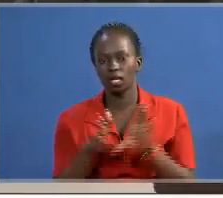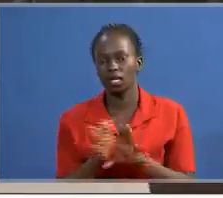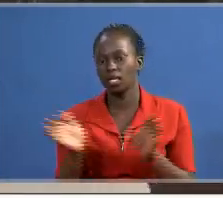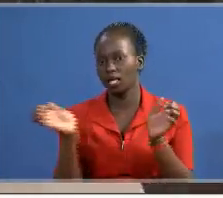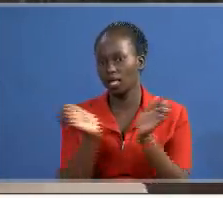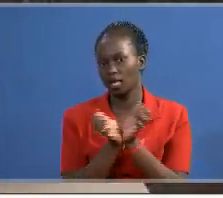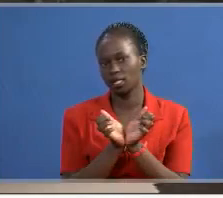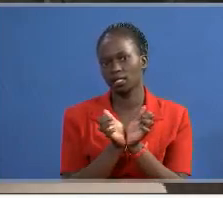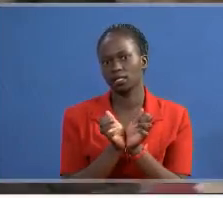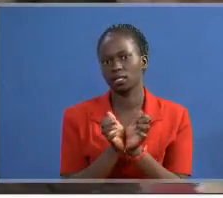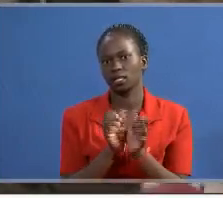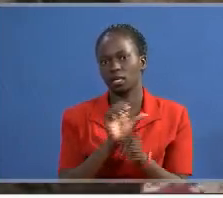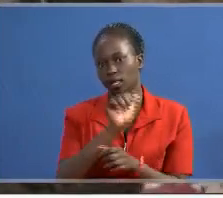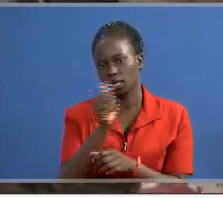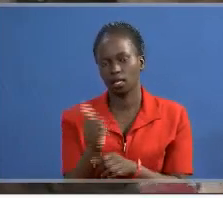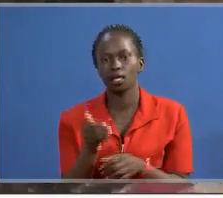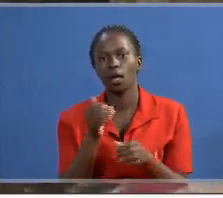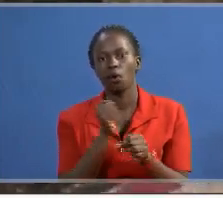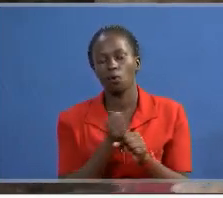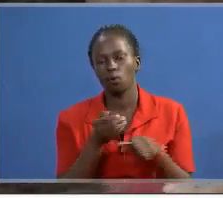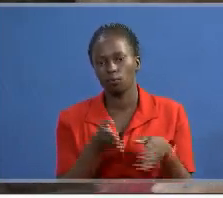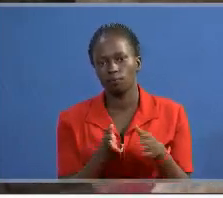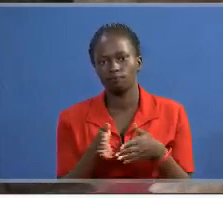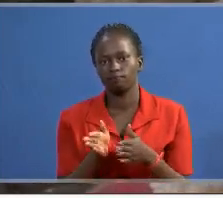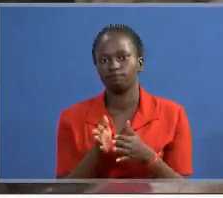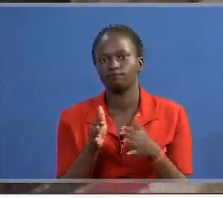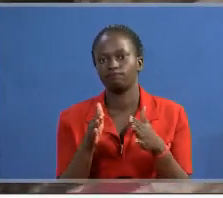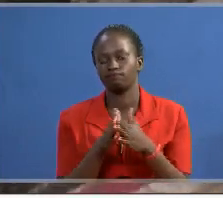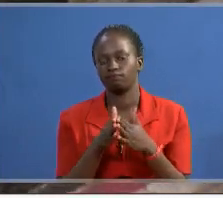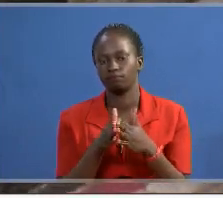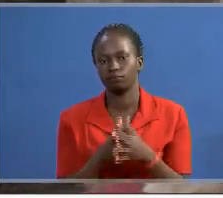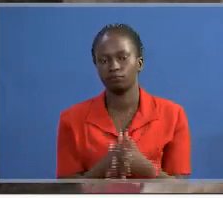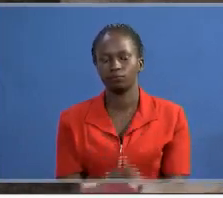and prosecuting the adamant sex workers.